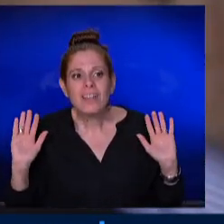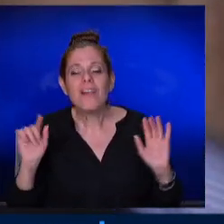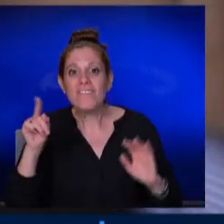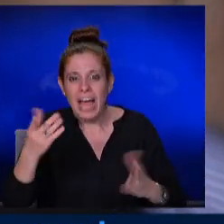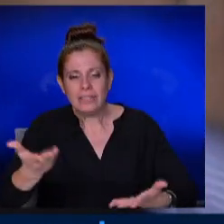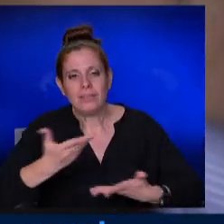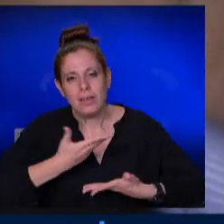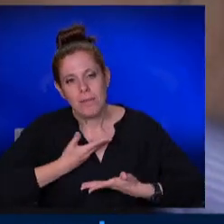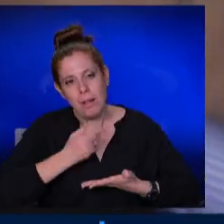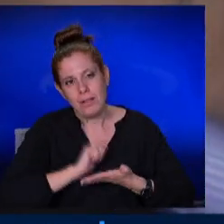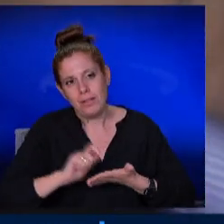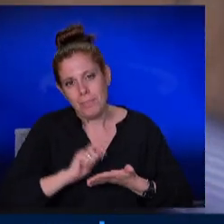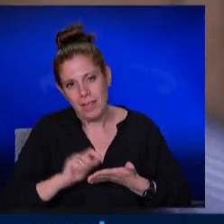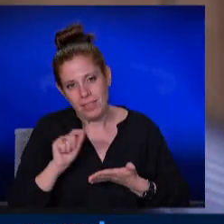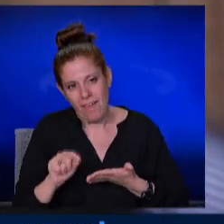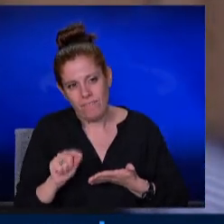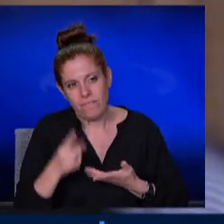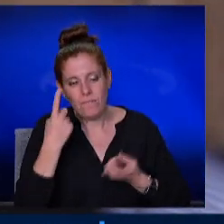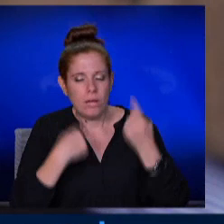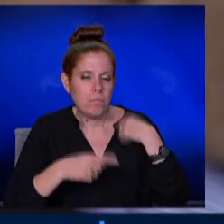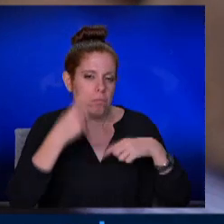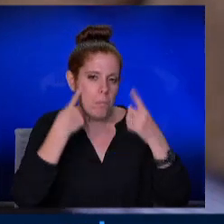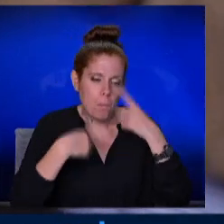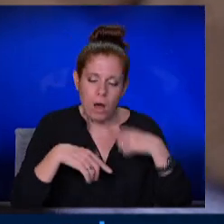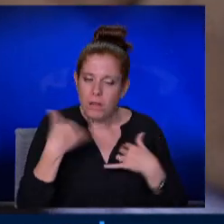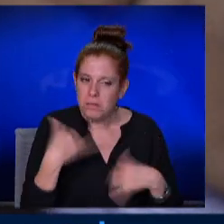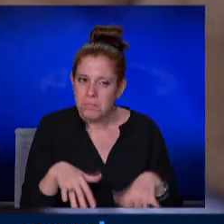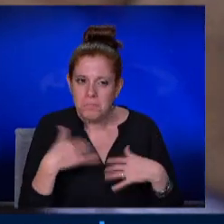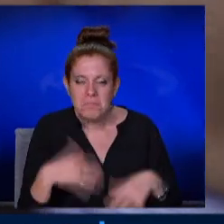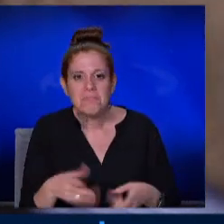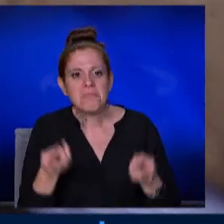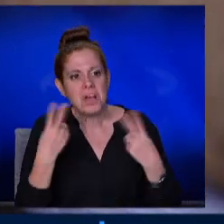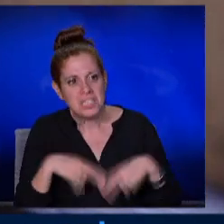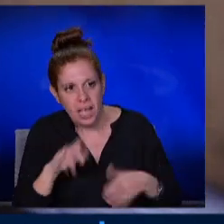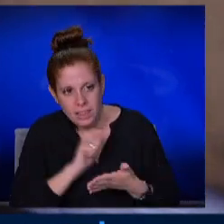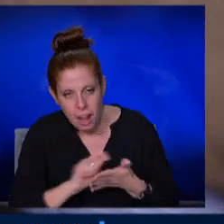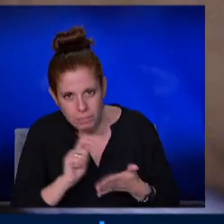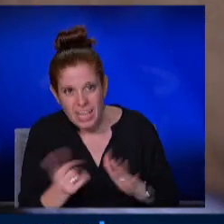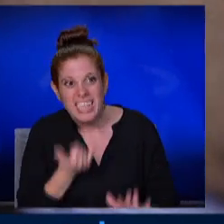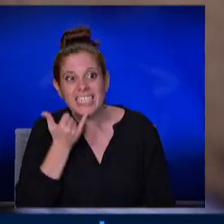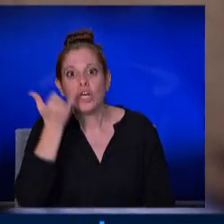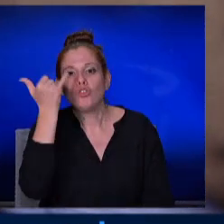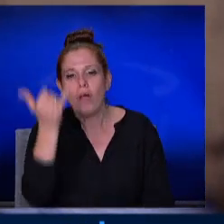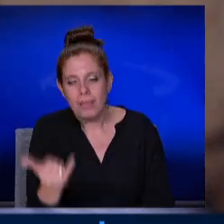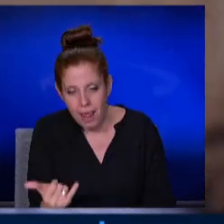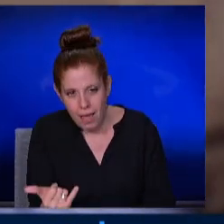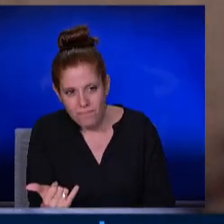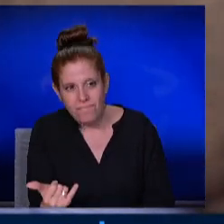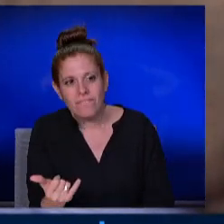ואז קיבלתי את המכתב, בכיתי, חזרתי למשרד, התקשרתי אליו.